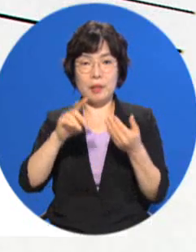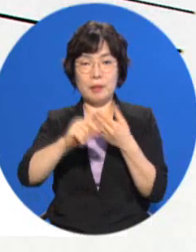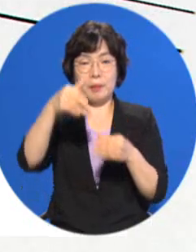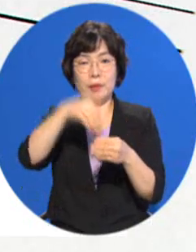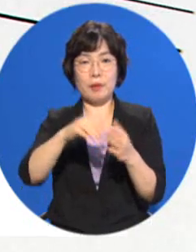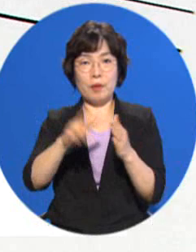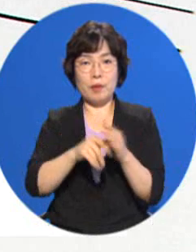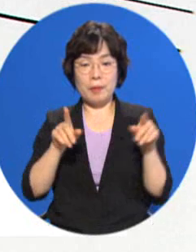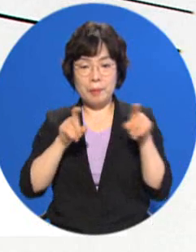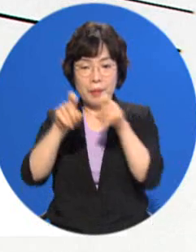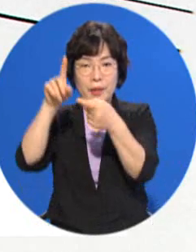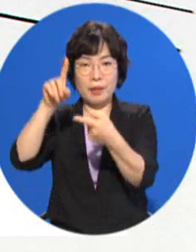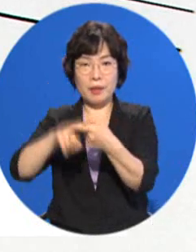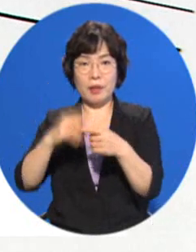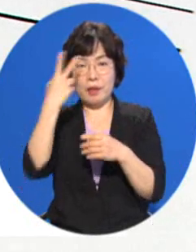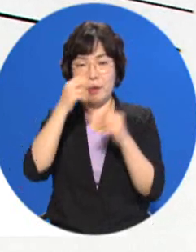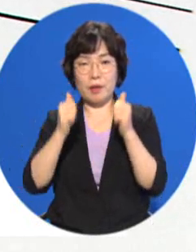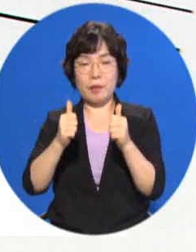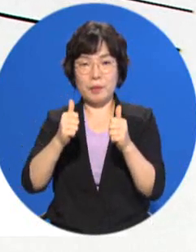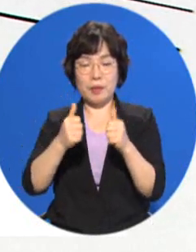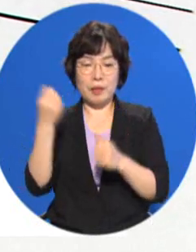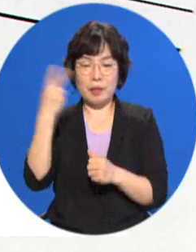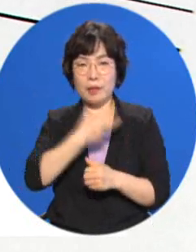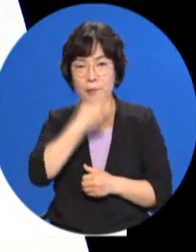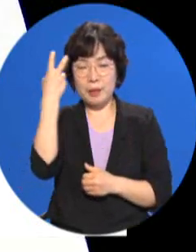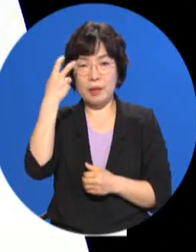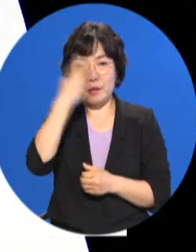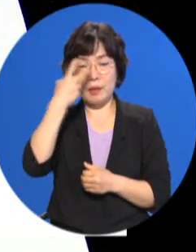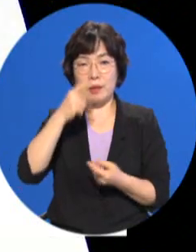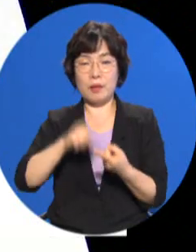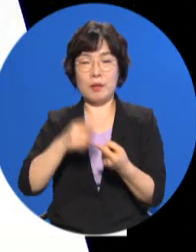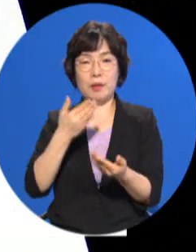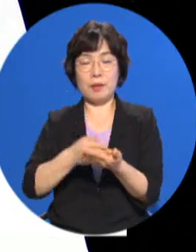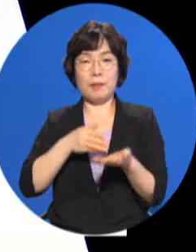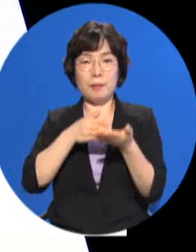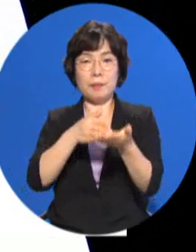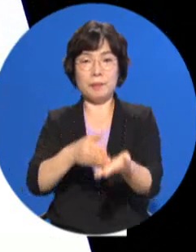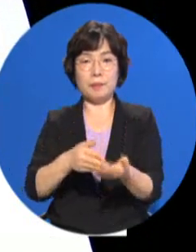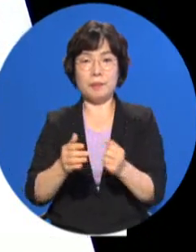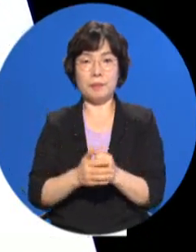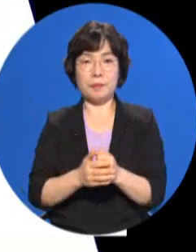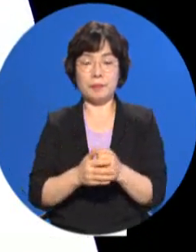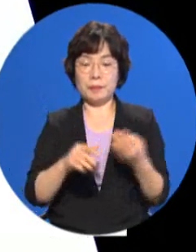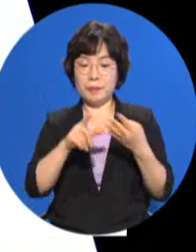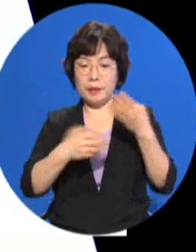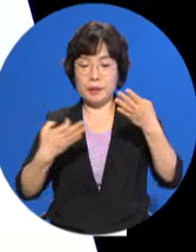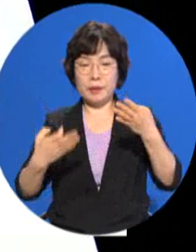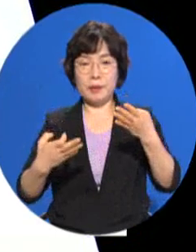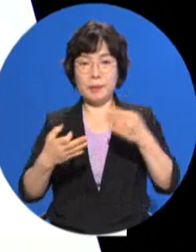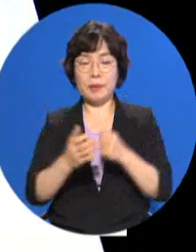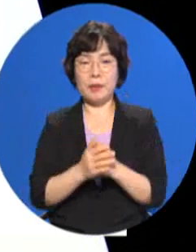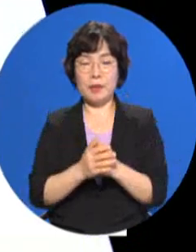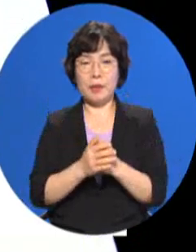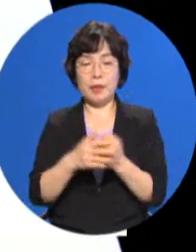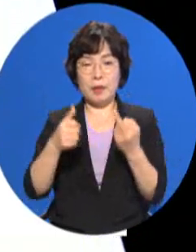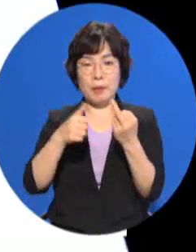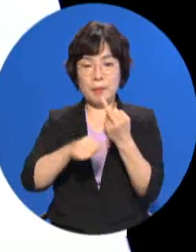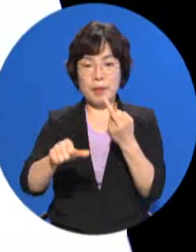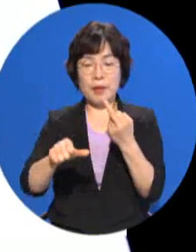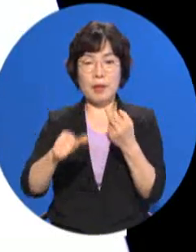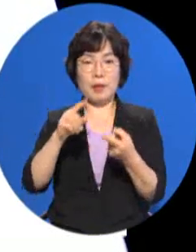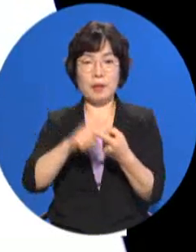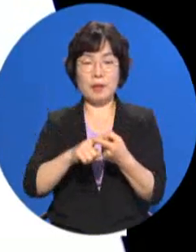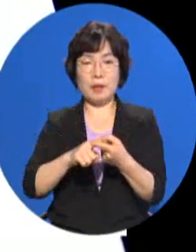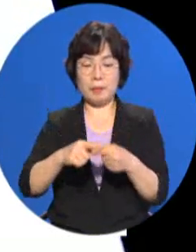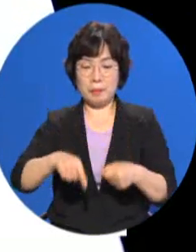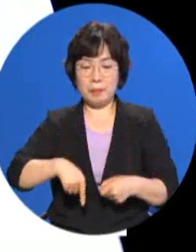등에 대해 검찰과 검찰이 재수사에 나서야 한다고 촉구했습니다. 총선 전날인 지난 14일 주 당선자의 오촌 조카